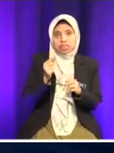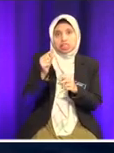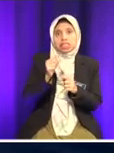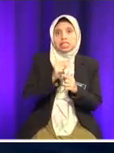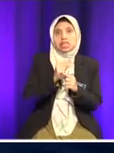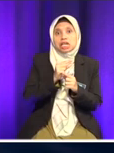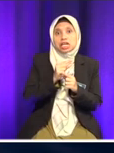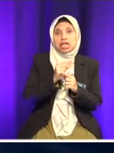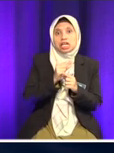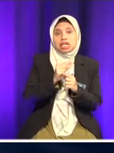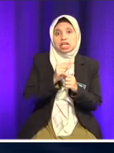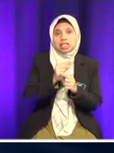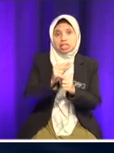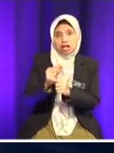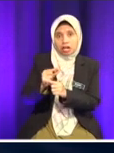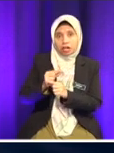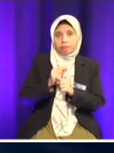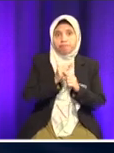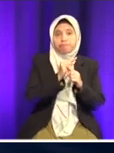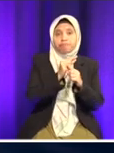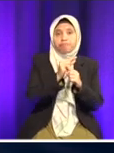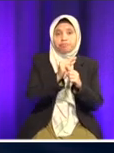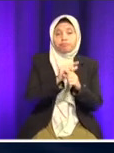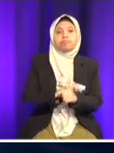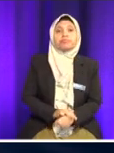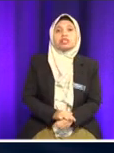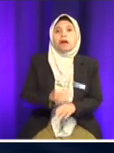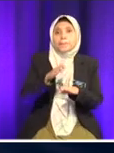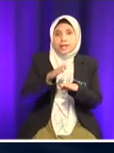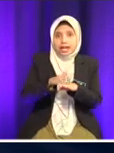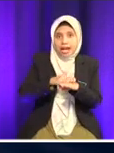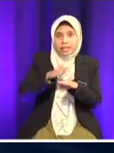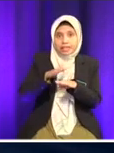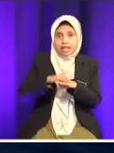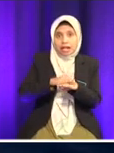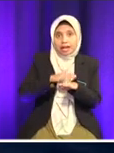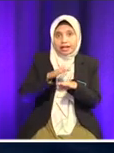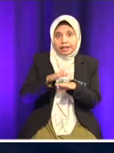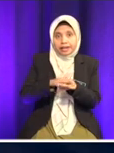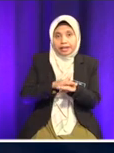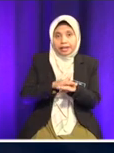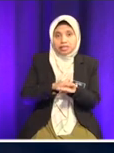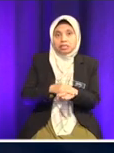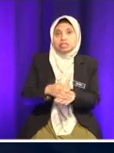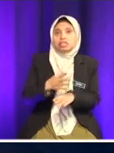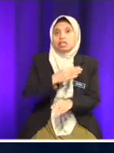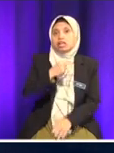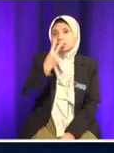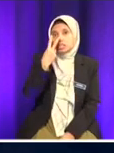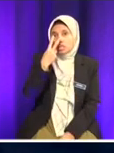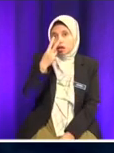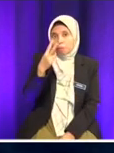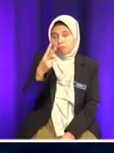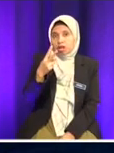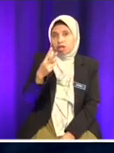kalau tadi dari nilai 5 pergerakan perlahan-lahan dan kita nampak draft itu seakan-akan